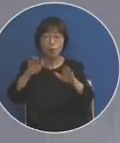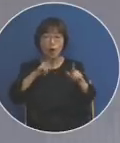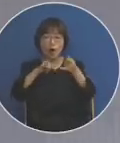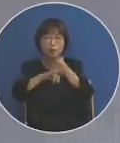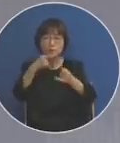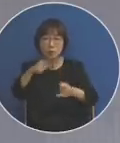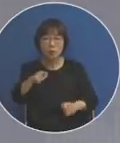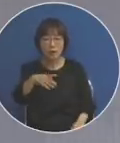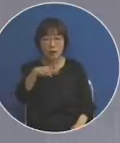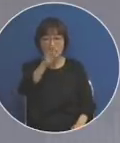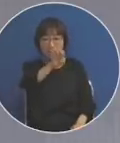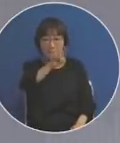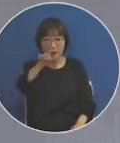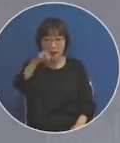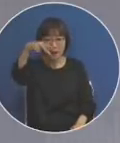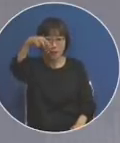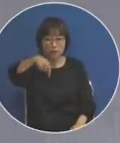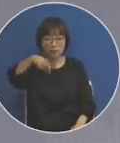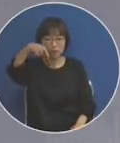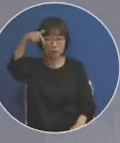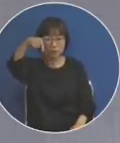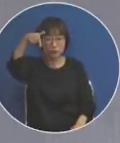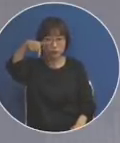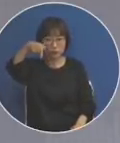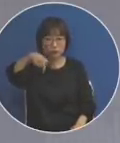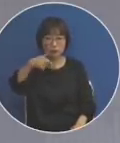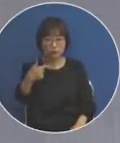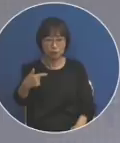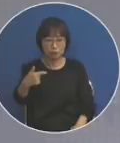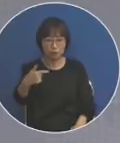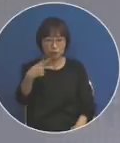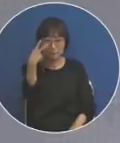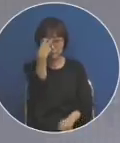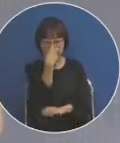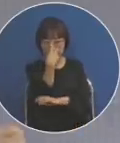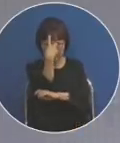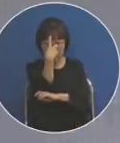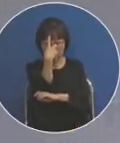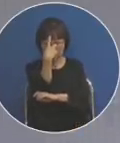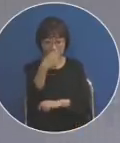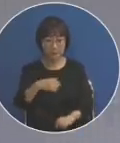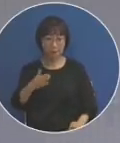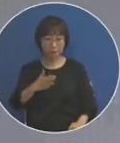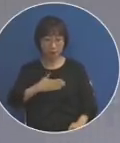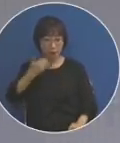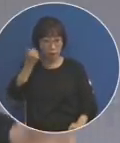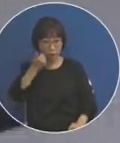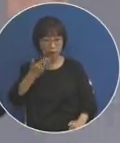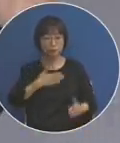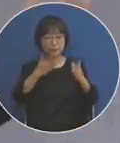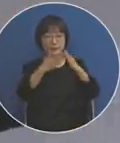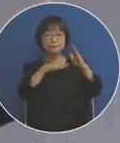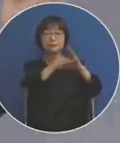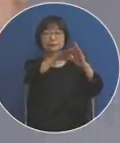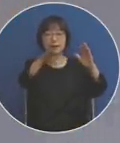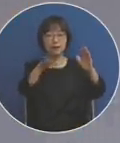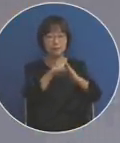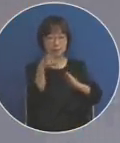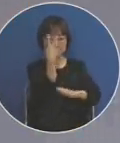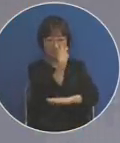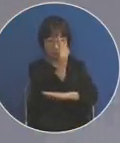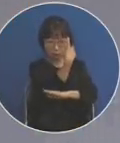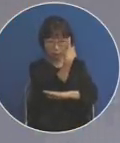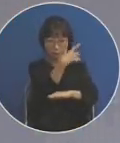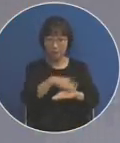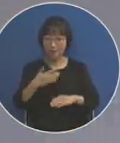gives to you today, may you really hold on to the word watchman. 나는 우리 집의 파수꾼이다. I am the watchman of my family. 나는 이 지역의 파수꾼.